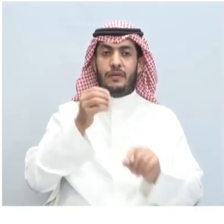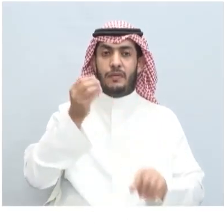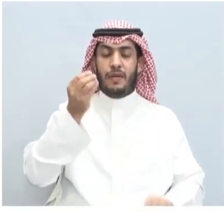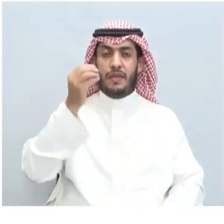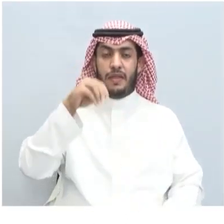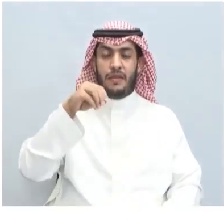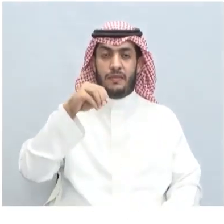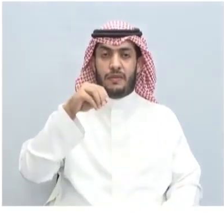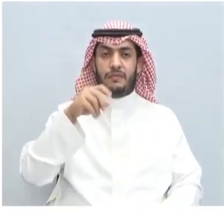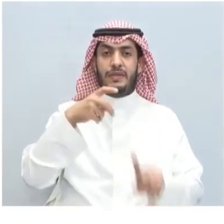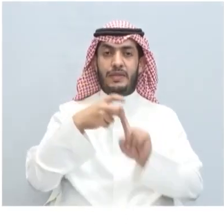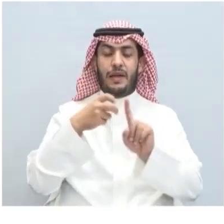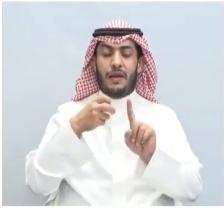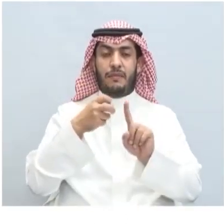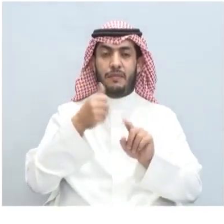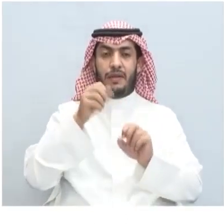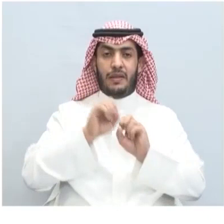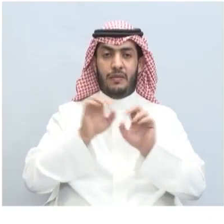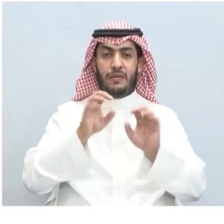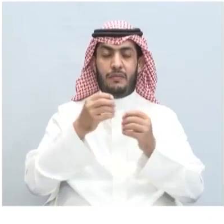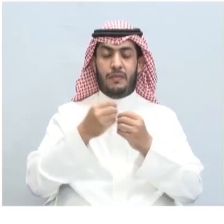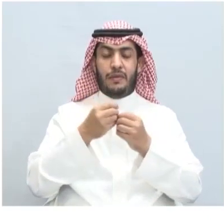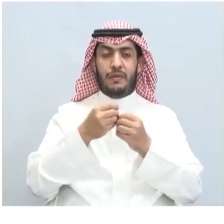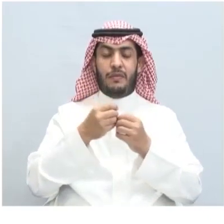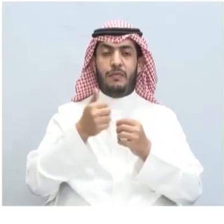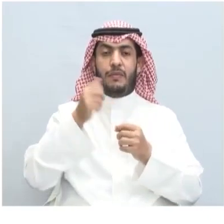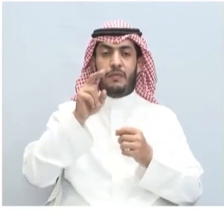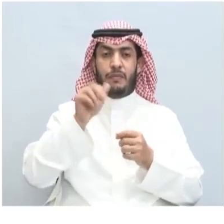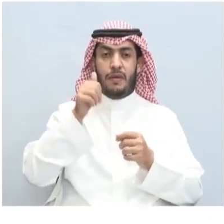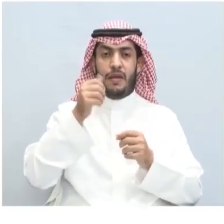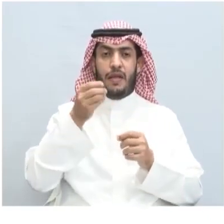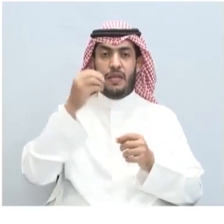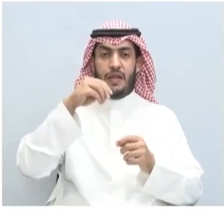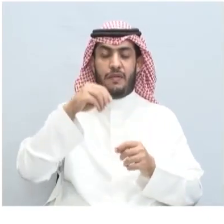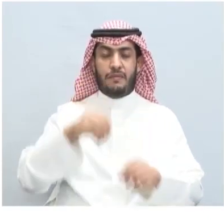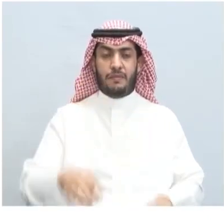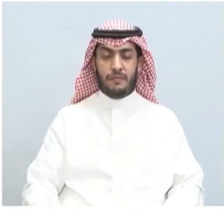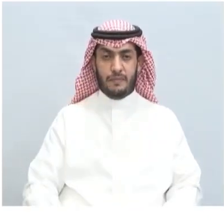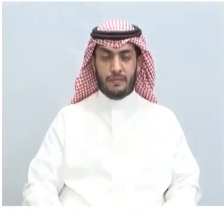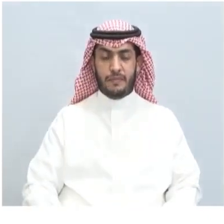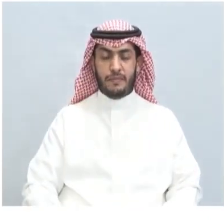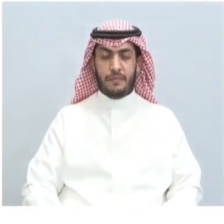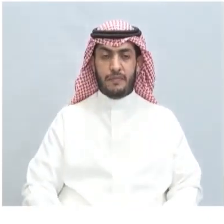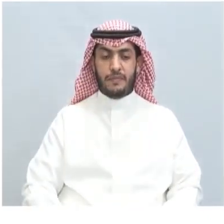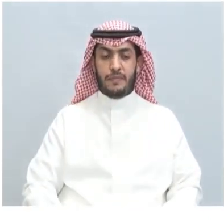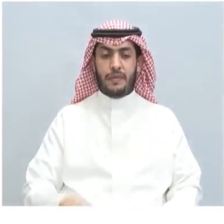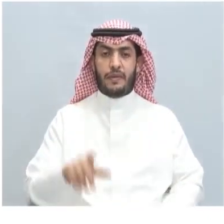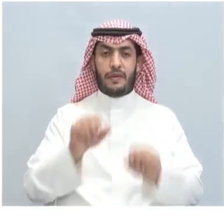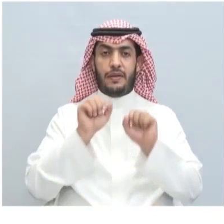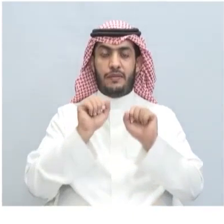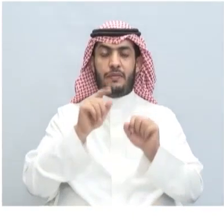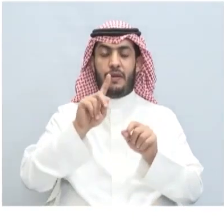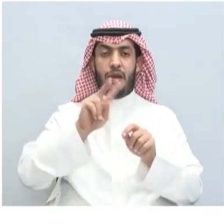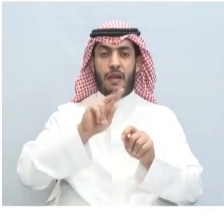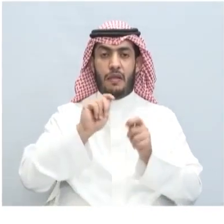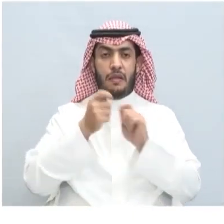وبالتالي نفس السعر ولكن تم توزيعها او تم منح اسهم اضافيه وبالتالي هذا ما نقصد به ان لا